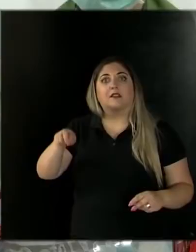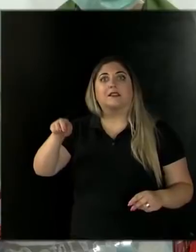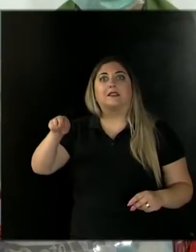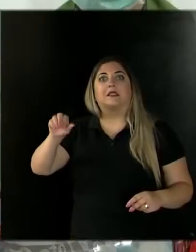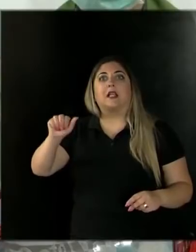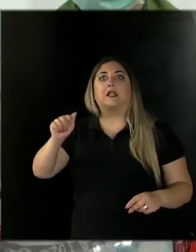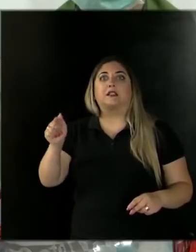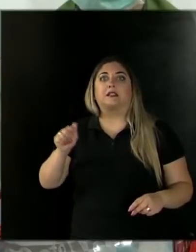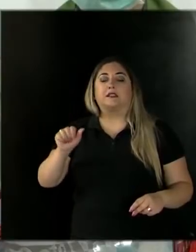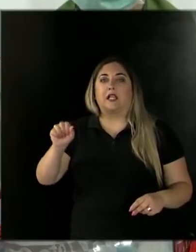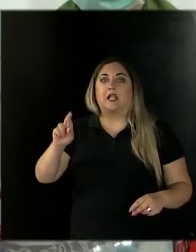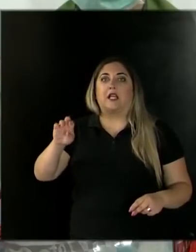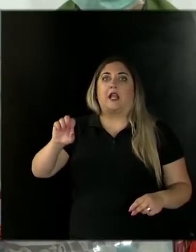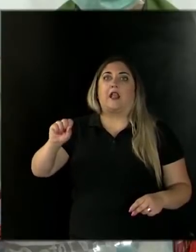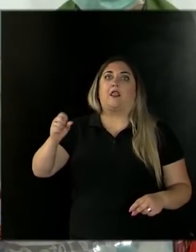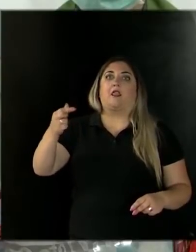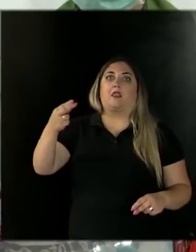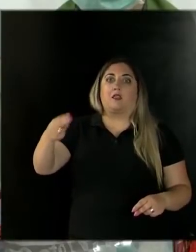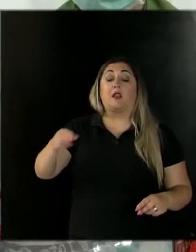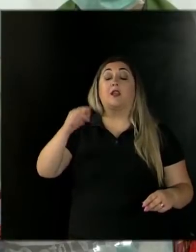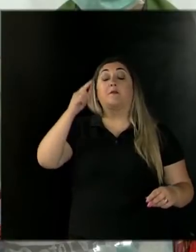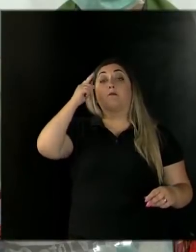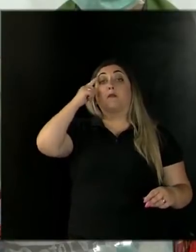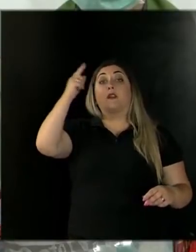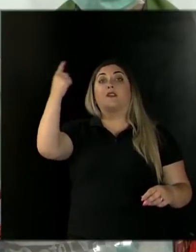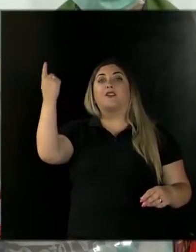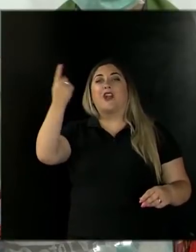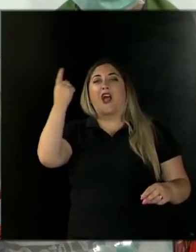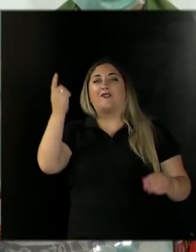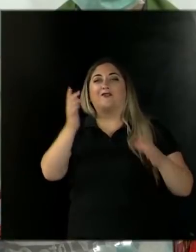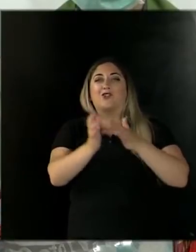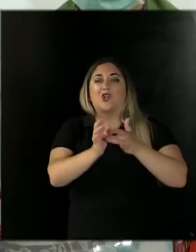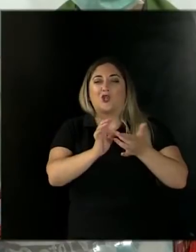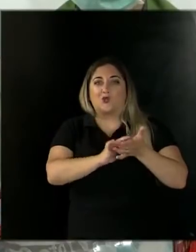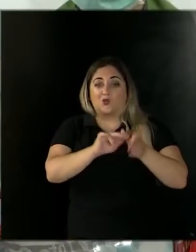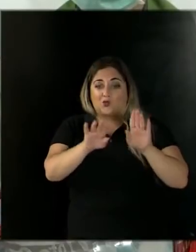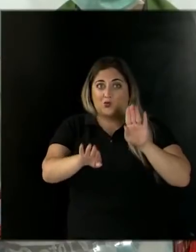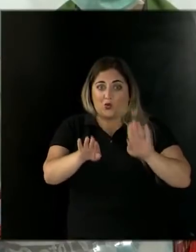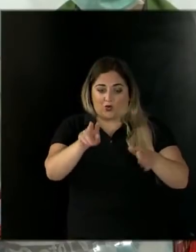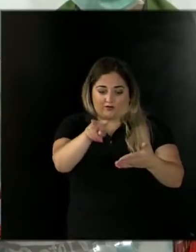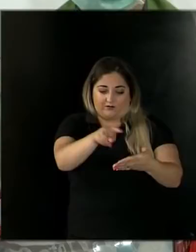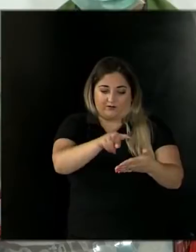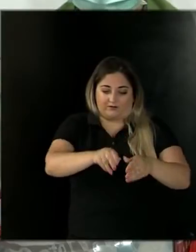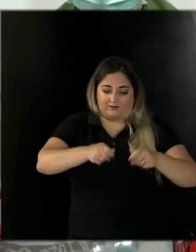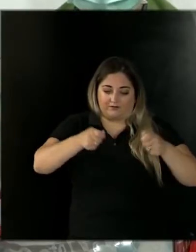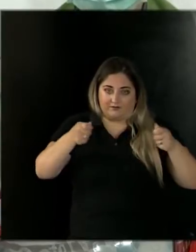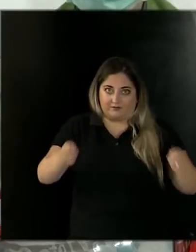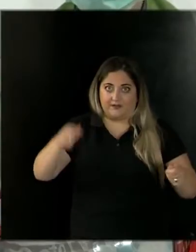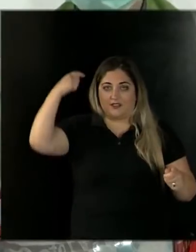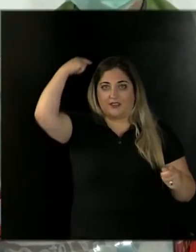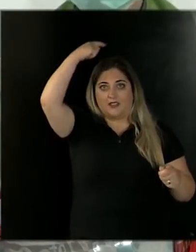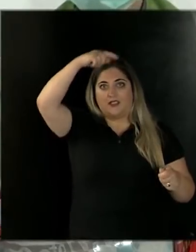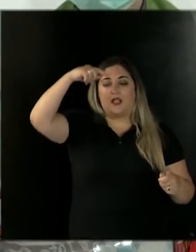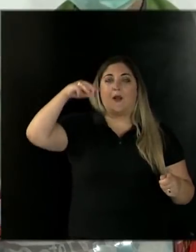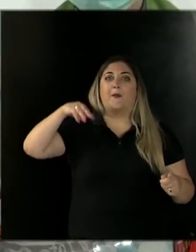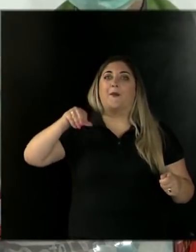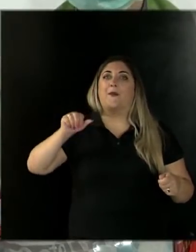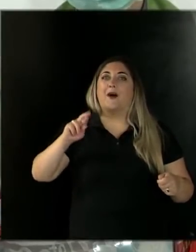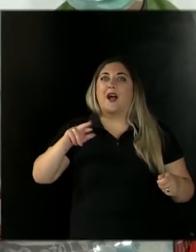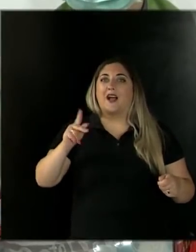dawk li kienu jafuh skont din is-silta mill-Vanġelu ta' San Mark, kapitlu